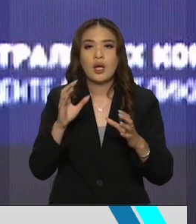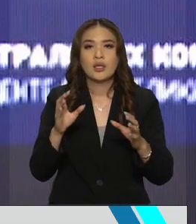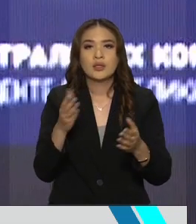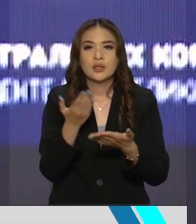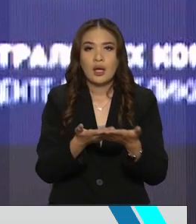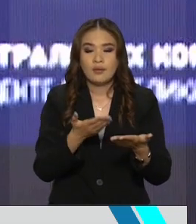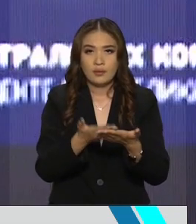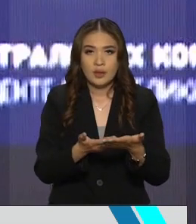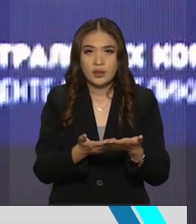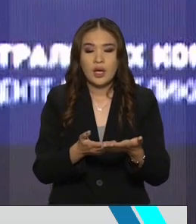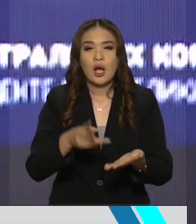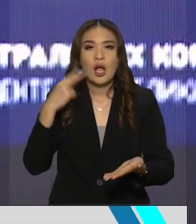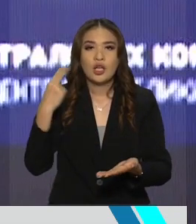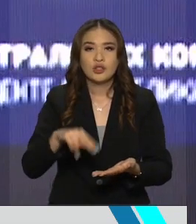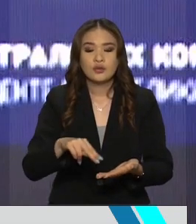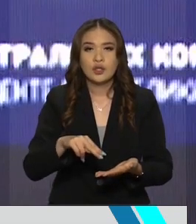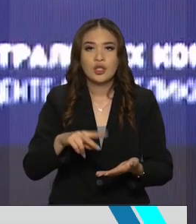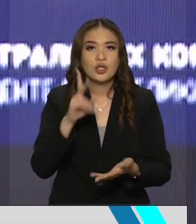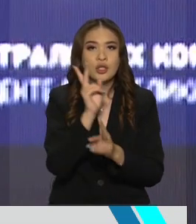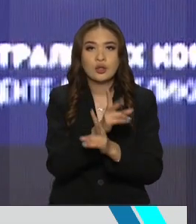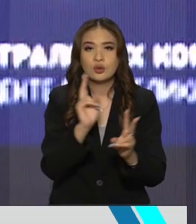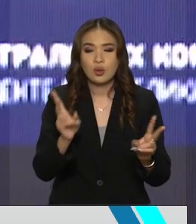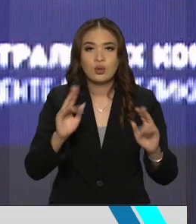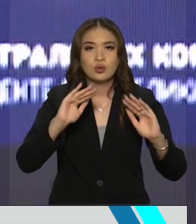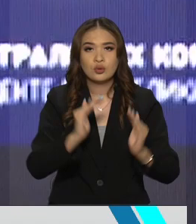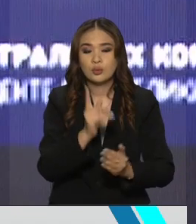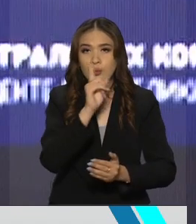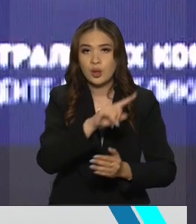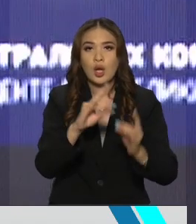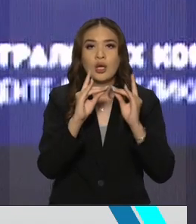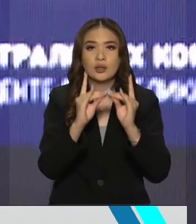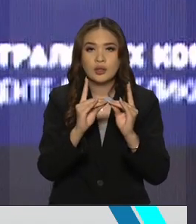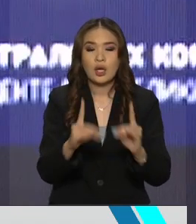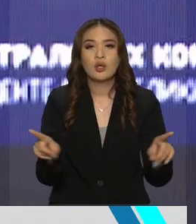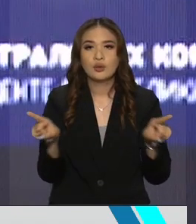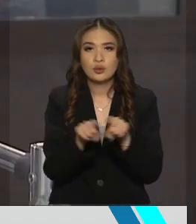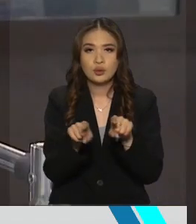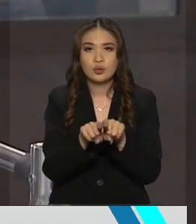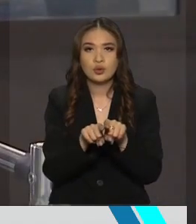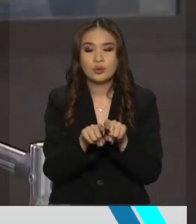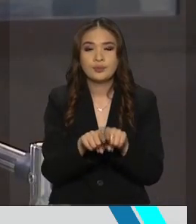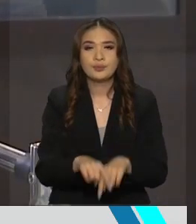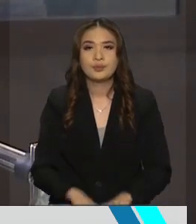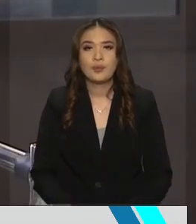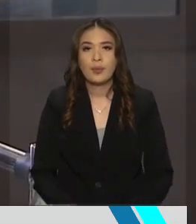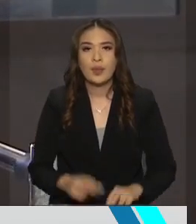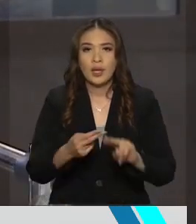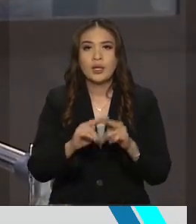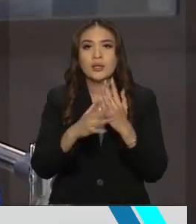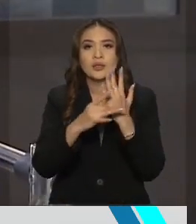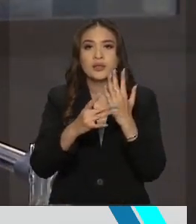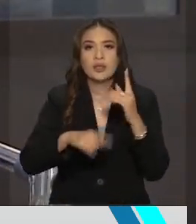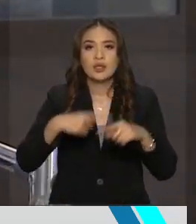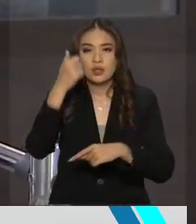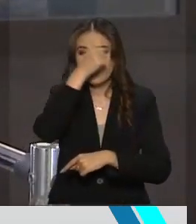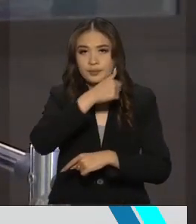береміз. Сапа жағынан еш кем түспейді және жатақхана мәселесі де жоқ. Келесі жылдан бастап тест тапсырушыларға